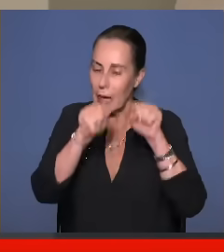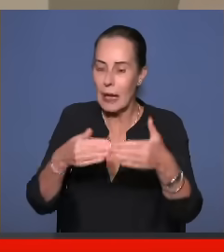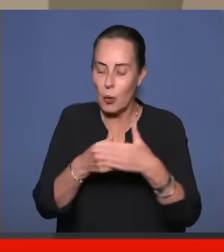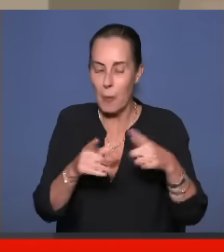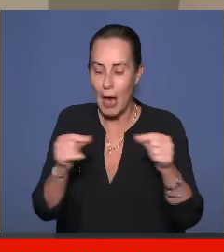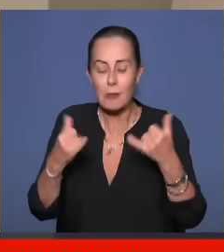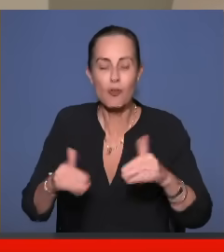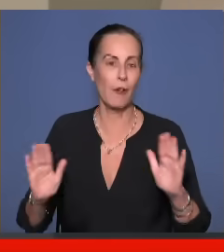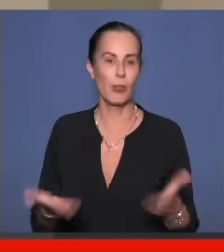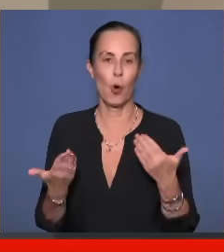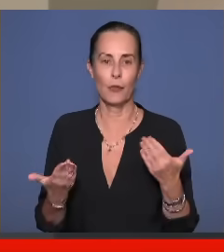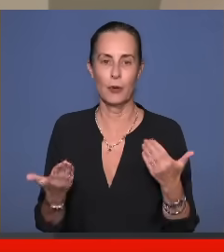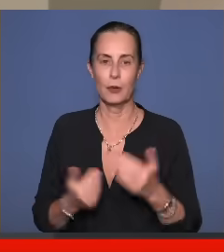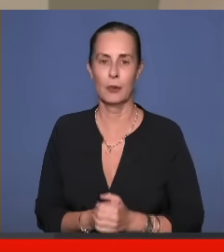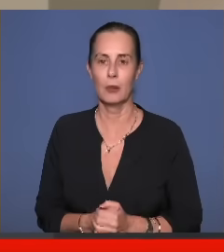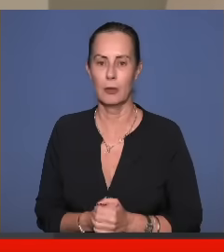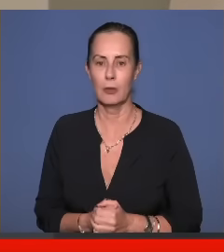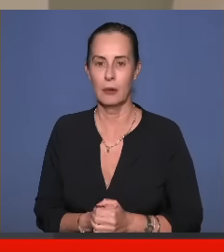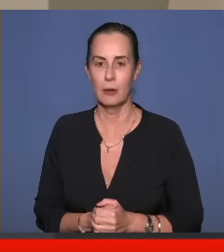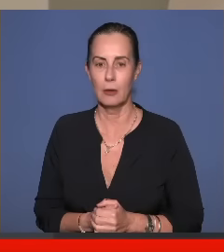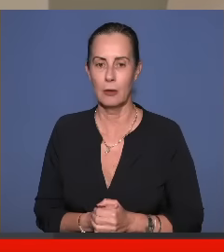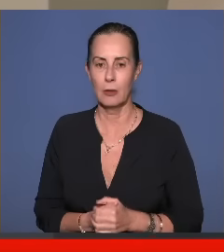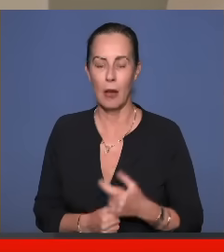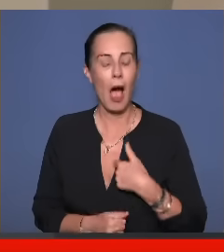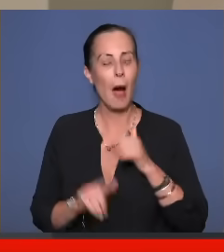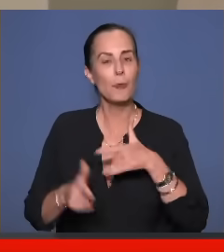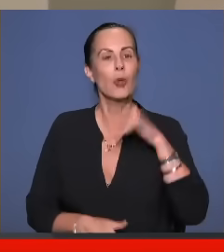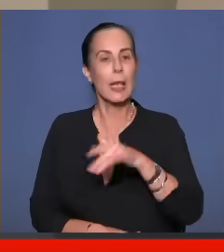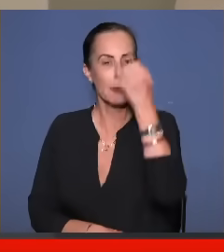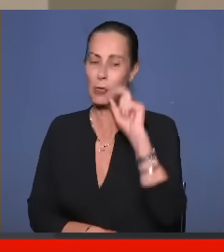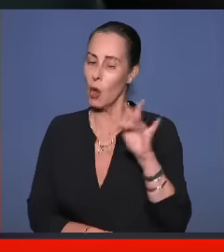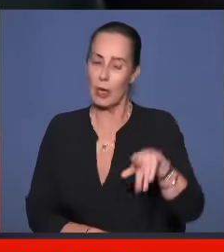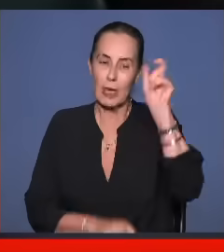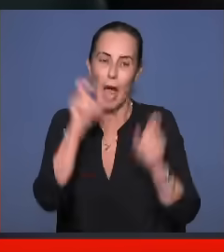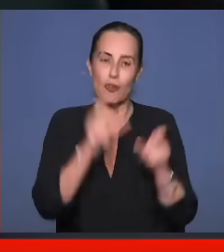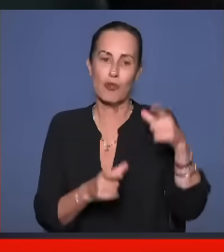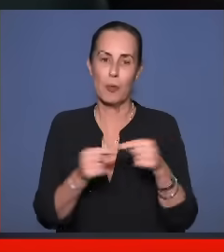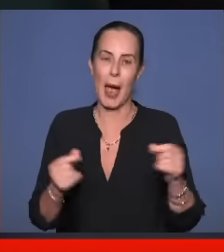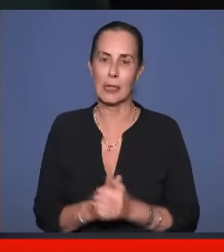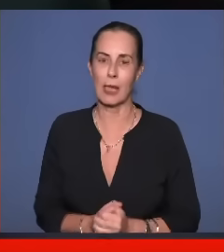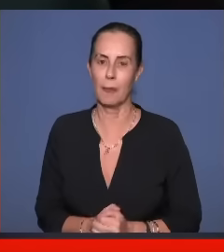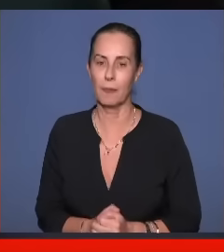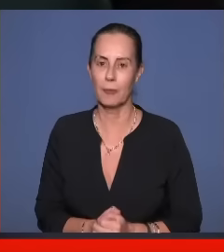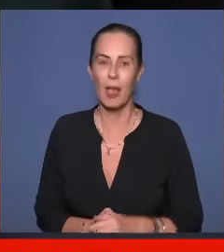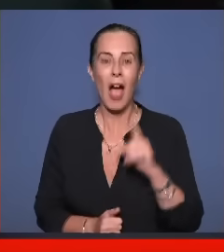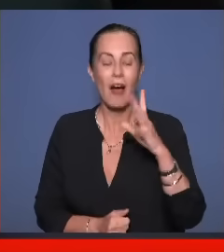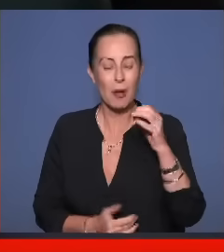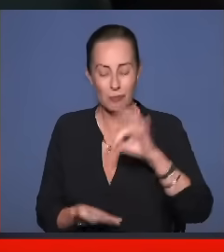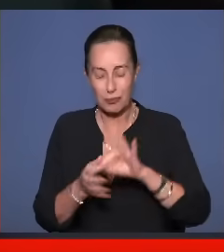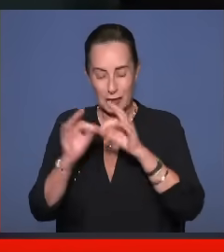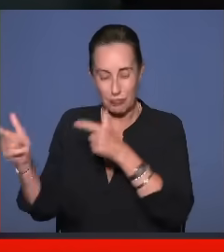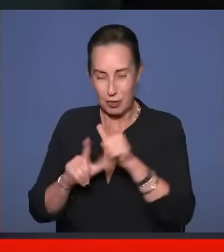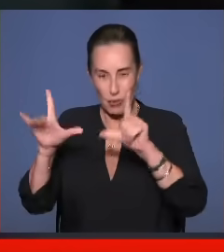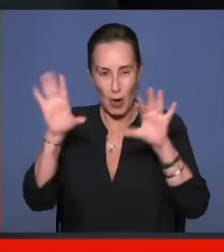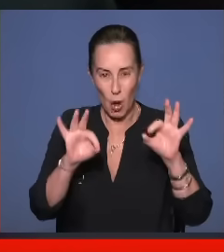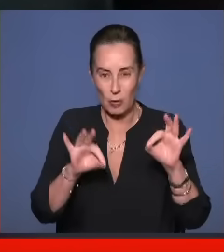Gaza without delay. Our war is against Hamas. and not the people of Gaza. אבל 40 יום מאז הטבח